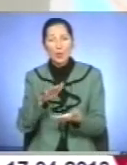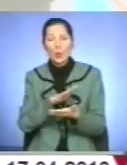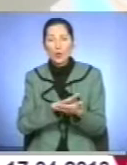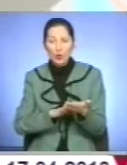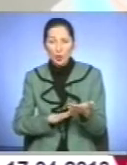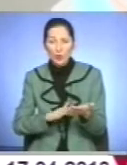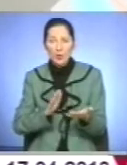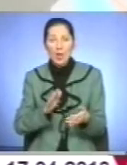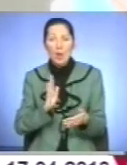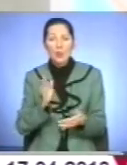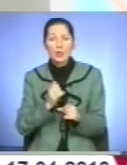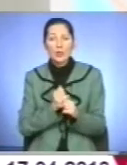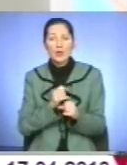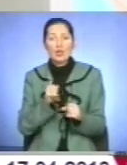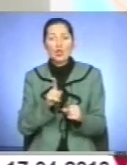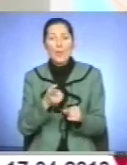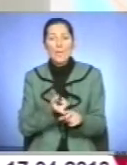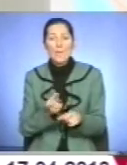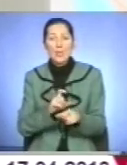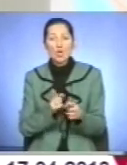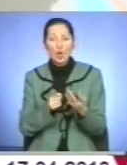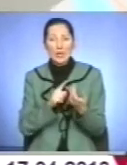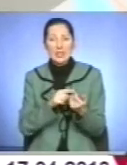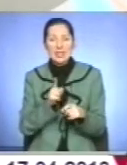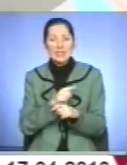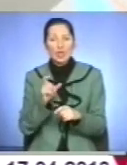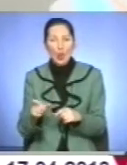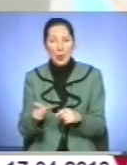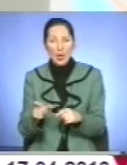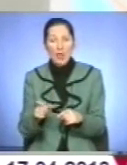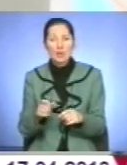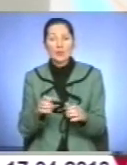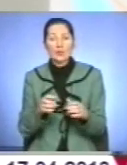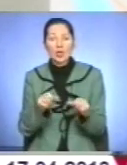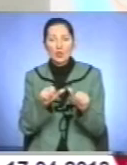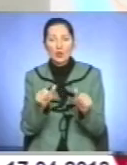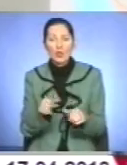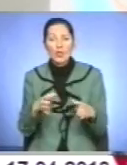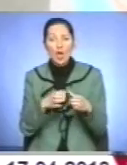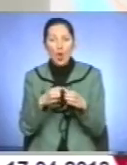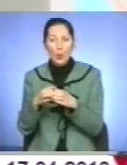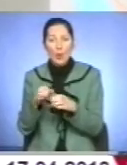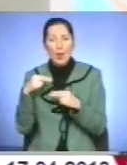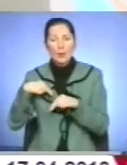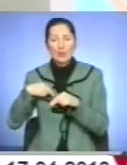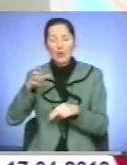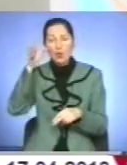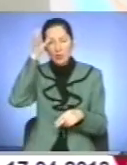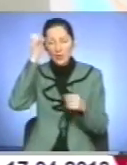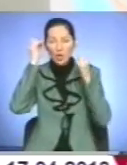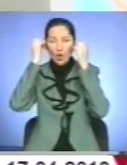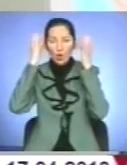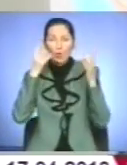будемо працювати над тим, щоб більшу кількість тернополян формувати групи, це із працівників освіти, працівників